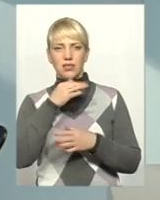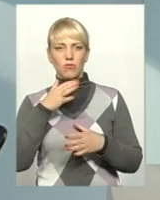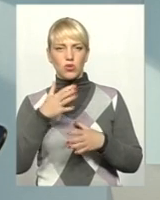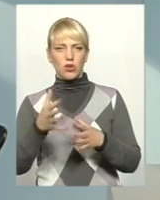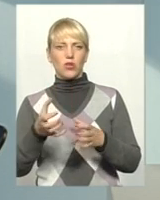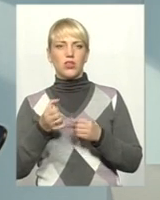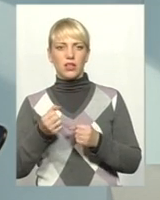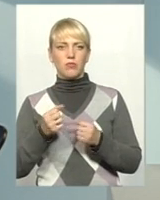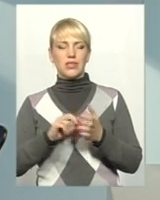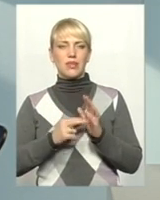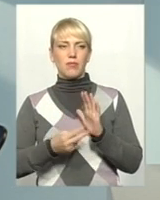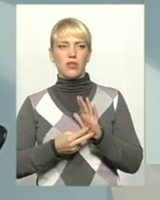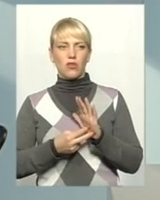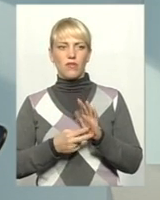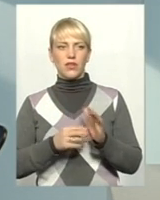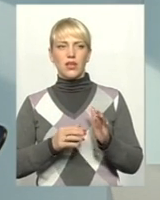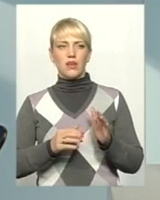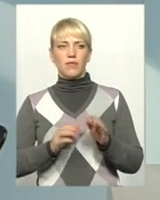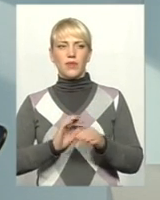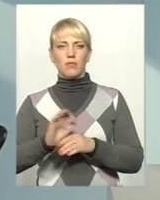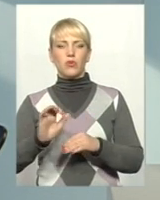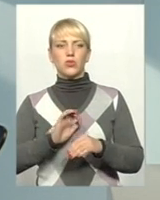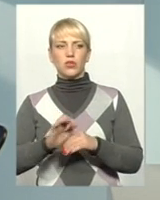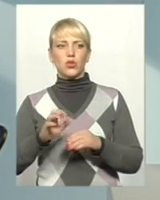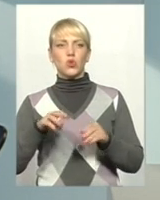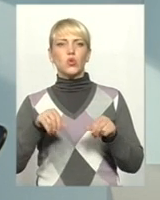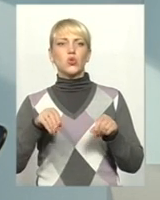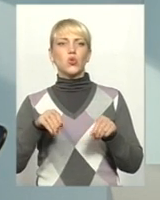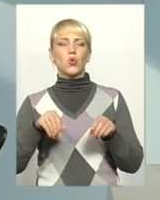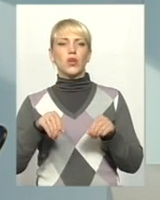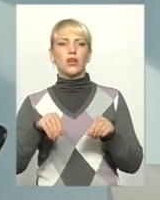отримати заплановані поставки солі з Артем-солі.